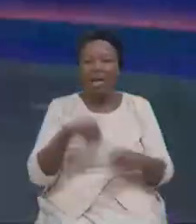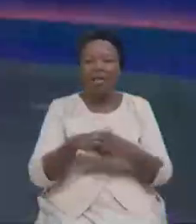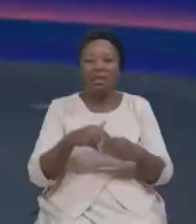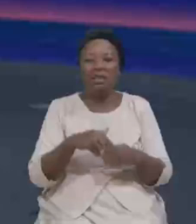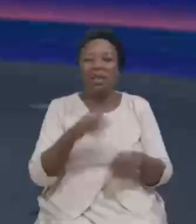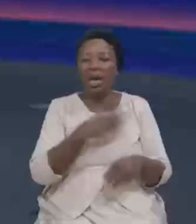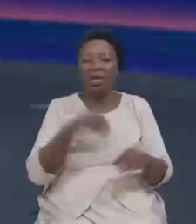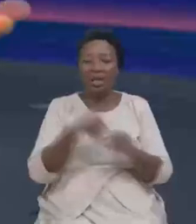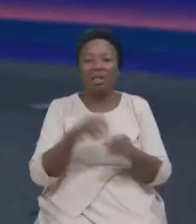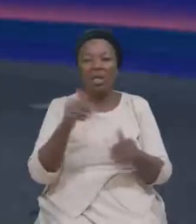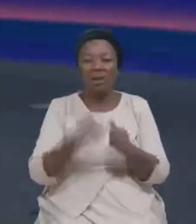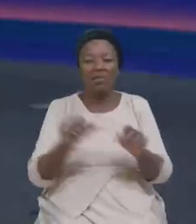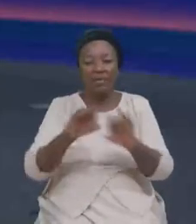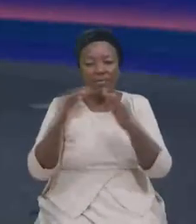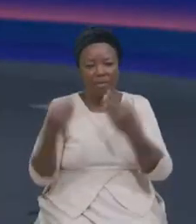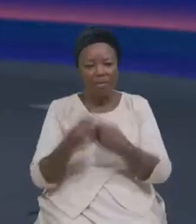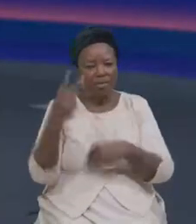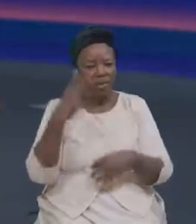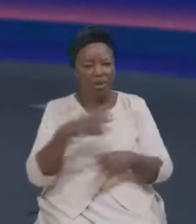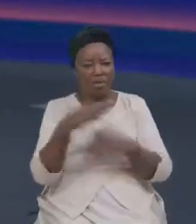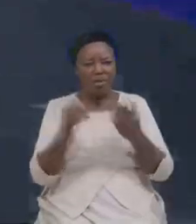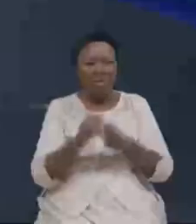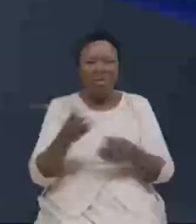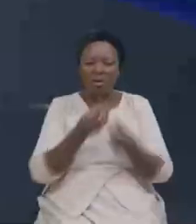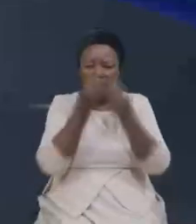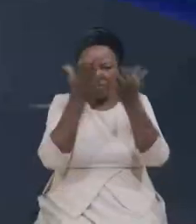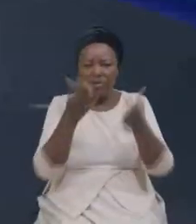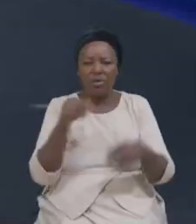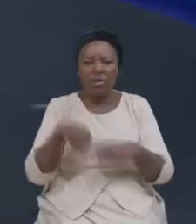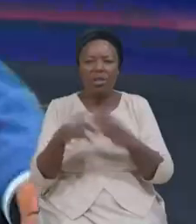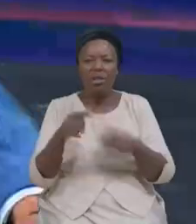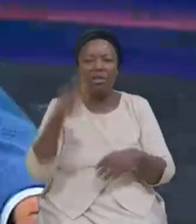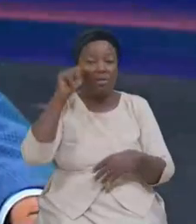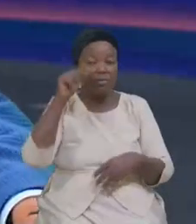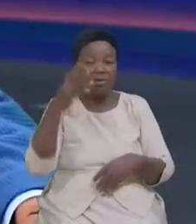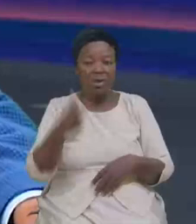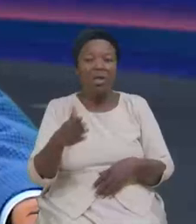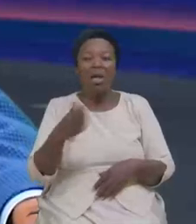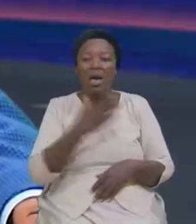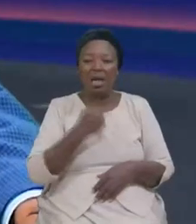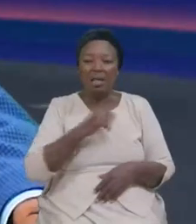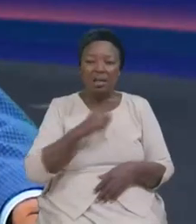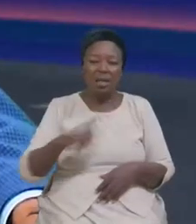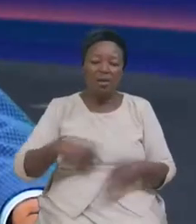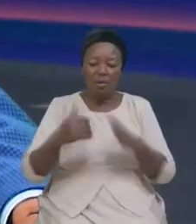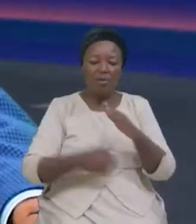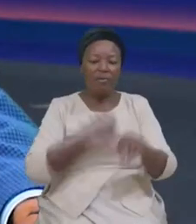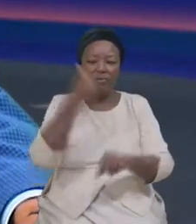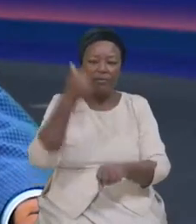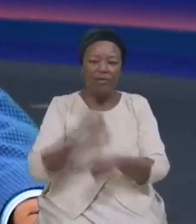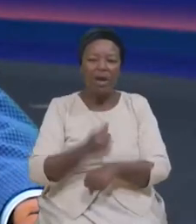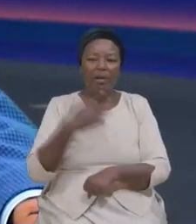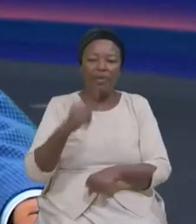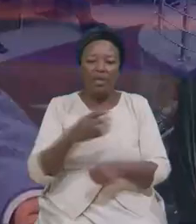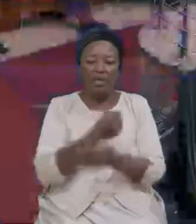Vous verrez dans chaque famille, les informations sont sur l'écran pour vous qui êtes en ligne. Et Dieu confirme le salut